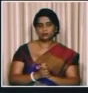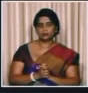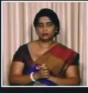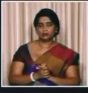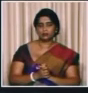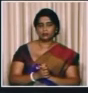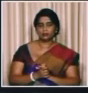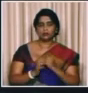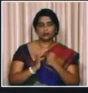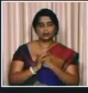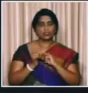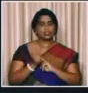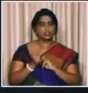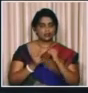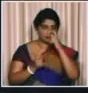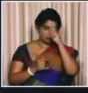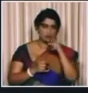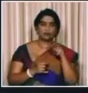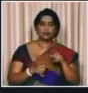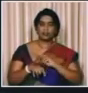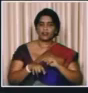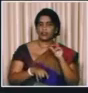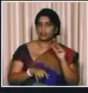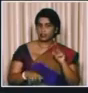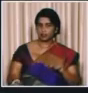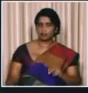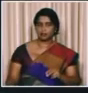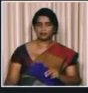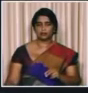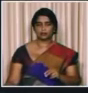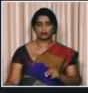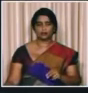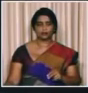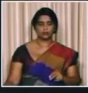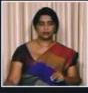කරනවා ගරු සංජීව විද්‍රවණ මැතිතුමා ඔබතුමා විනාඩි 11ක් කාලයක් තිබෙනවා